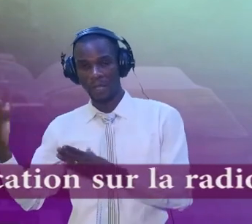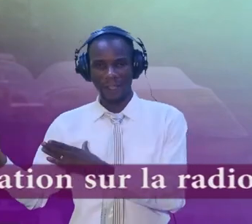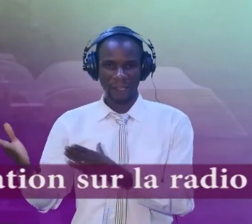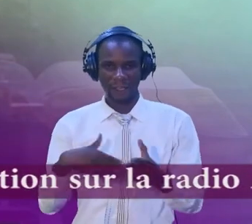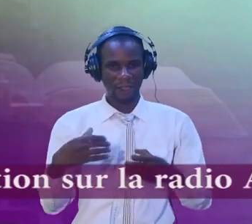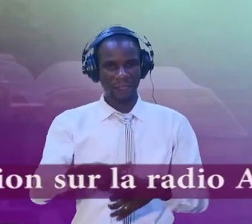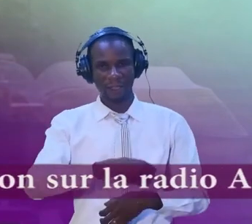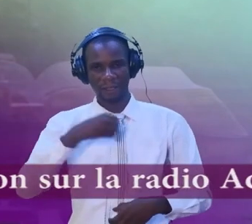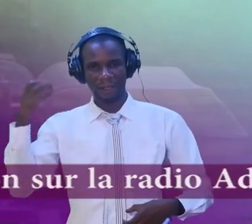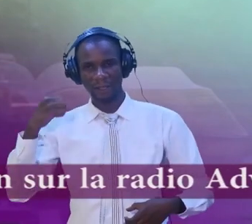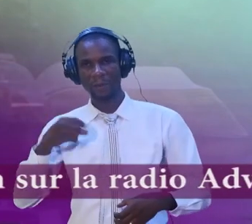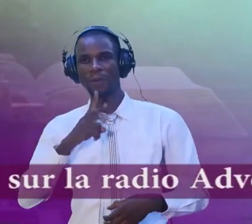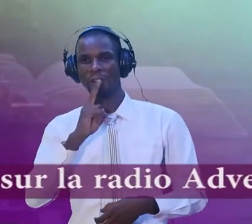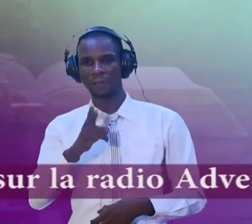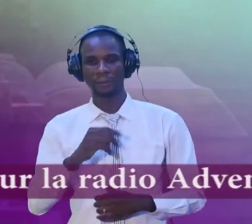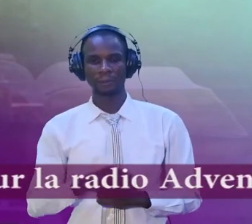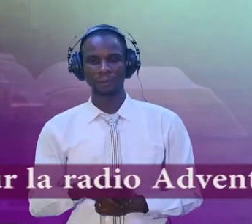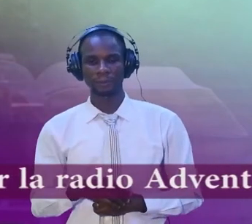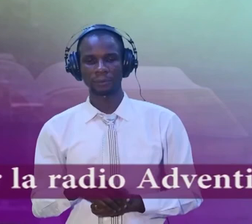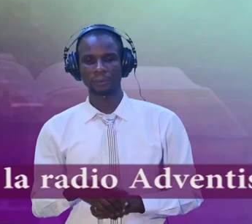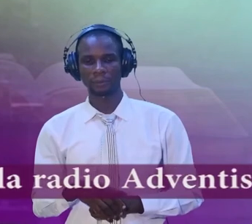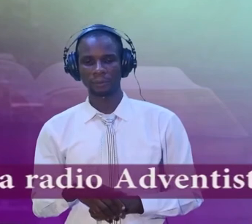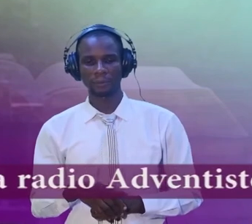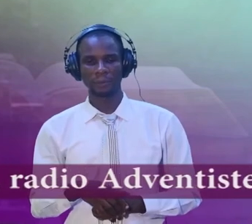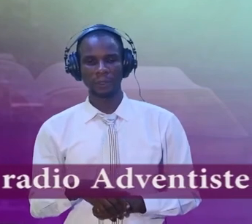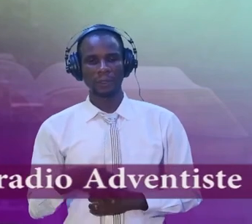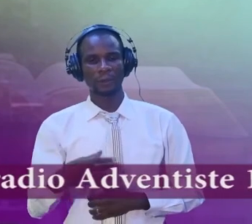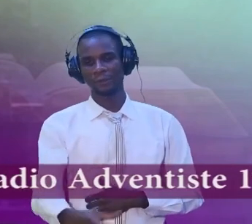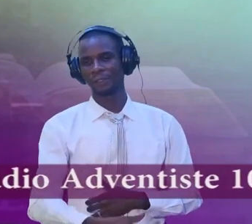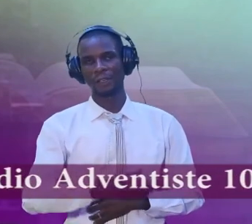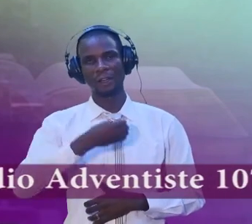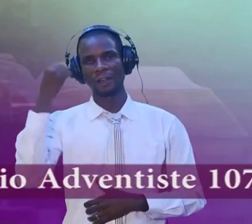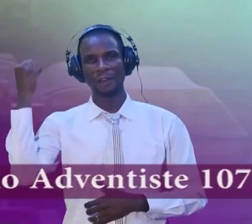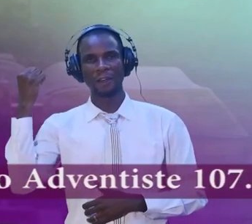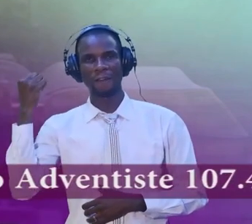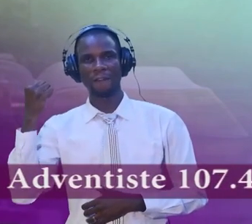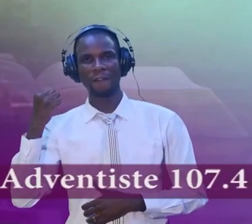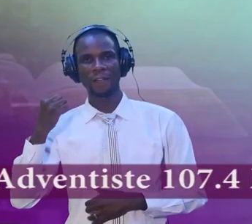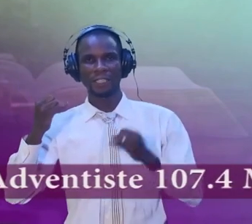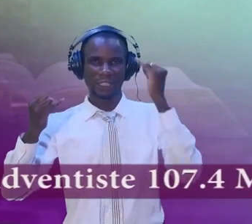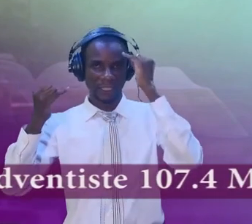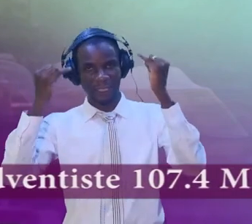kuamua kumwalika Yesu Kristo akae nanyi, ili mtembee katika ukweli.